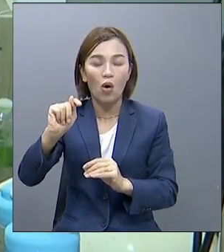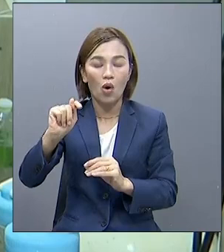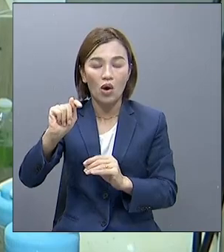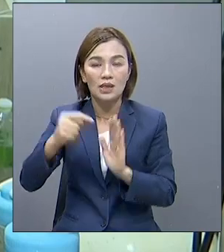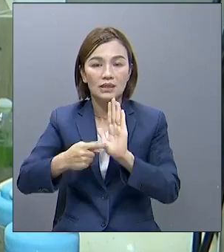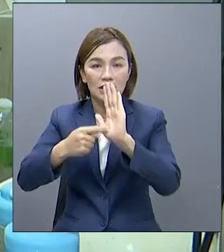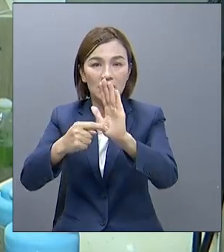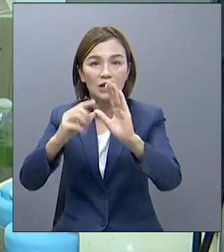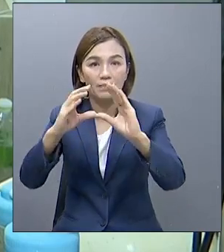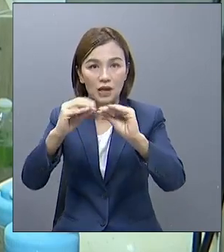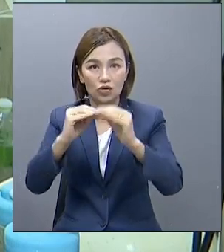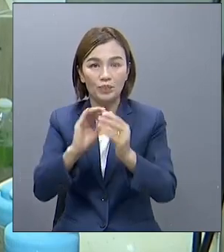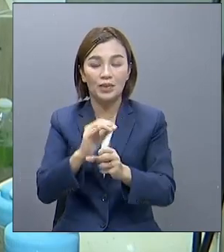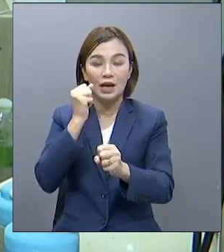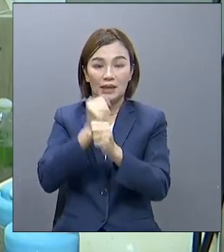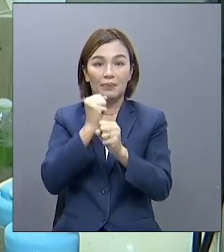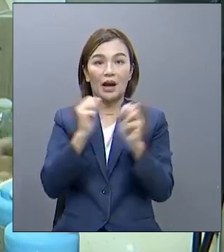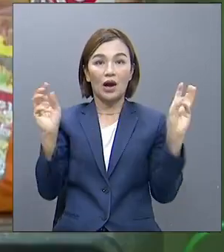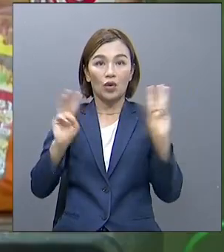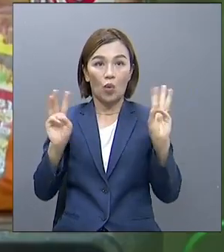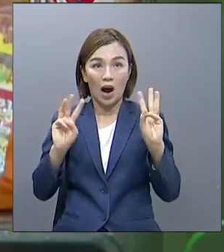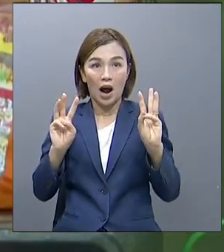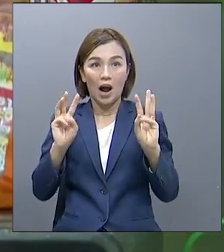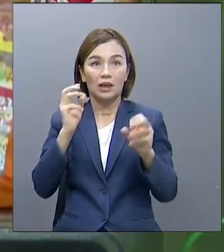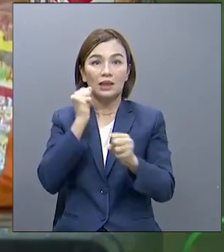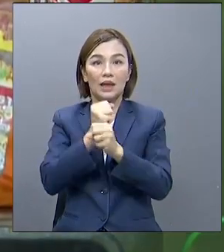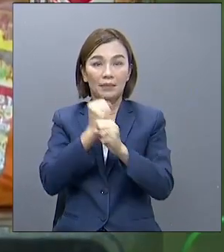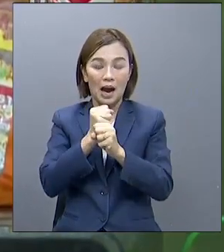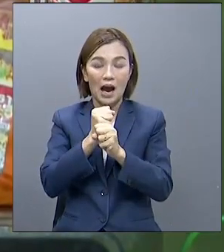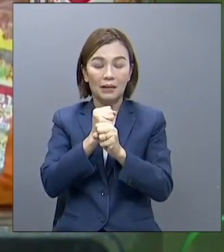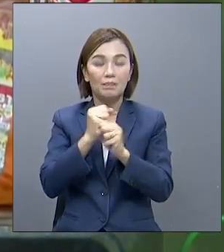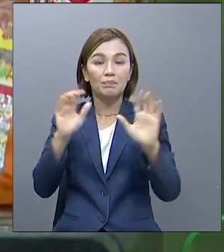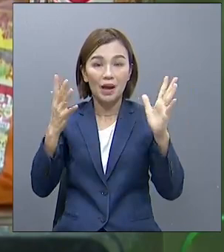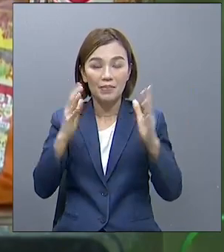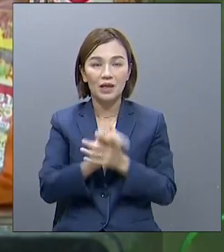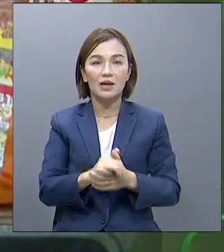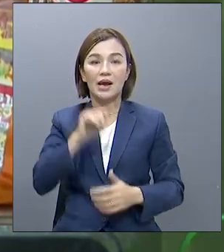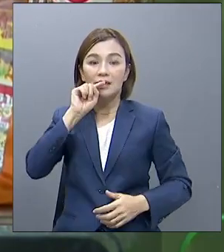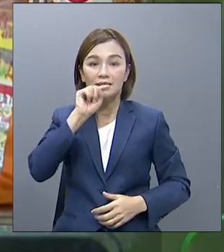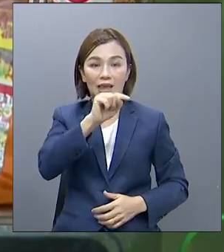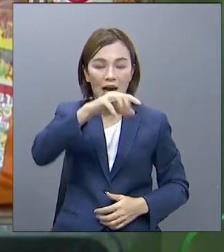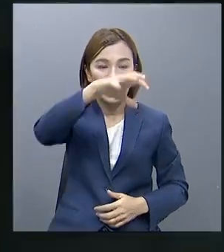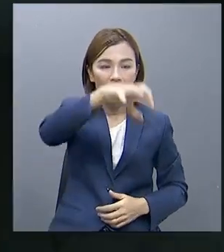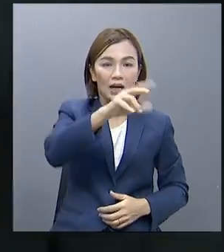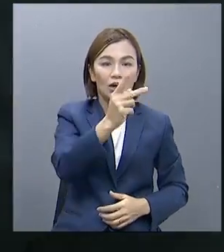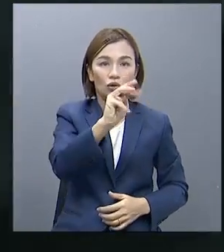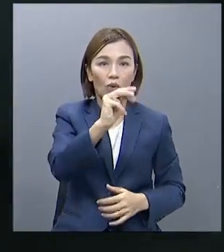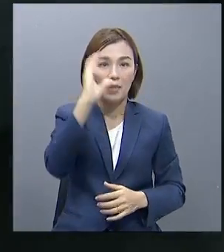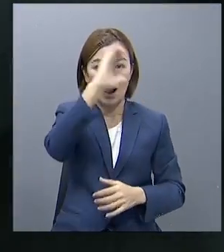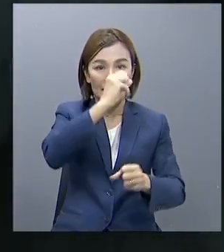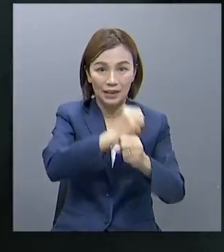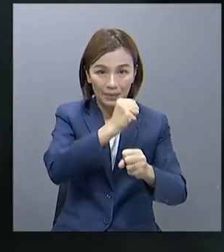ส่วนแรงงานที่ยังว่างงานค่ะคุณผู้ชมหรือว่าตกงานจะสั่งการให้กรมการจัดหางานเร่งหาตำแหน่งว่างให้กับแรงง